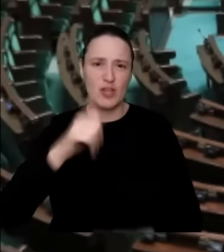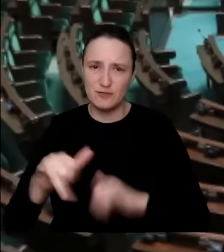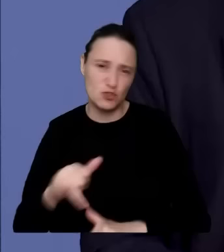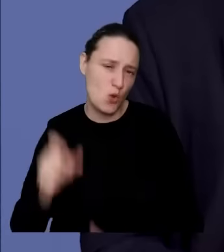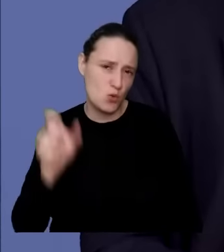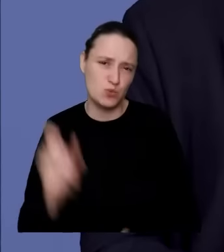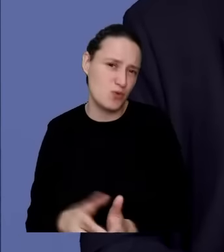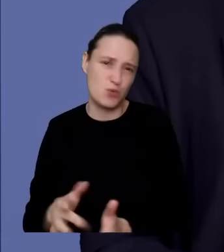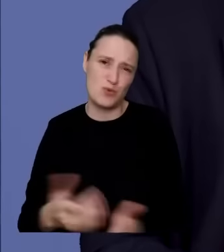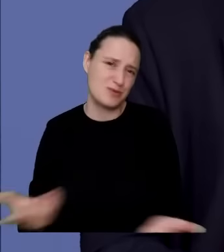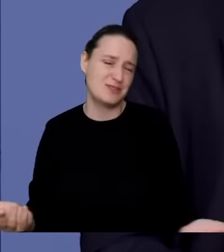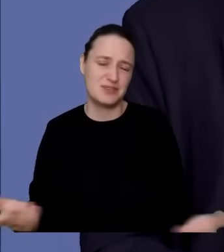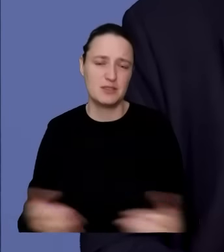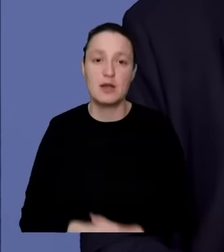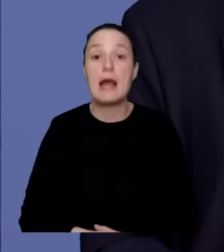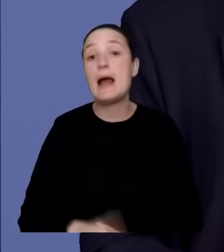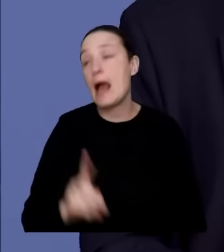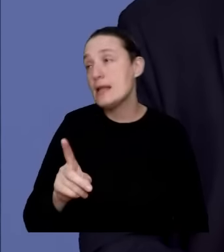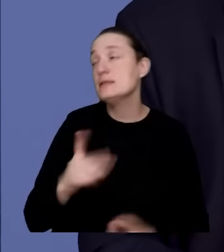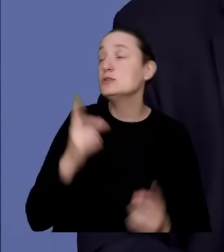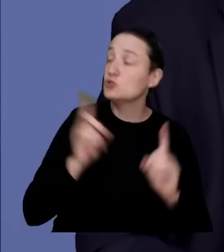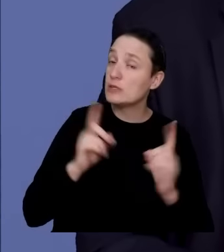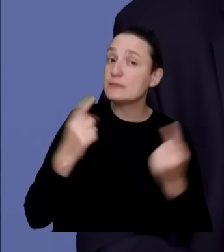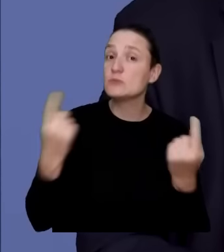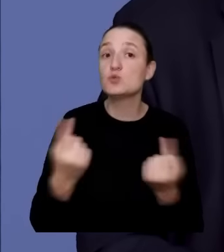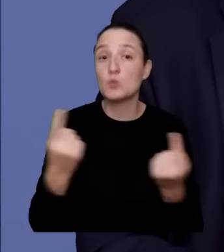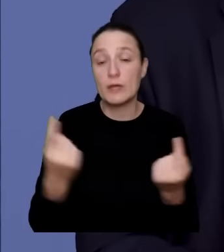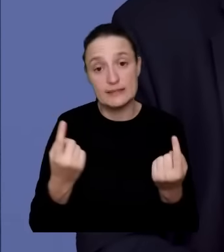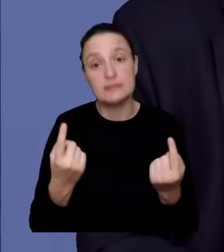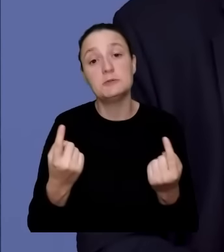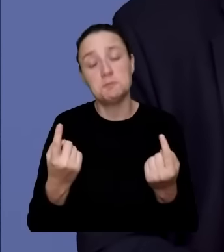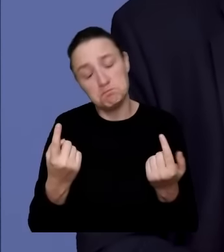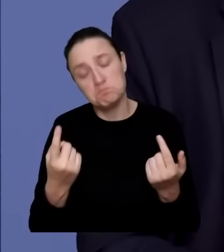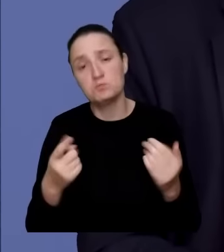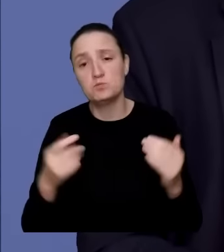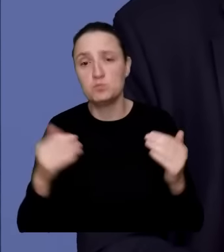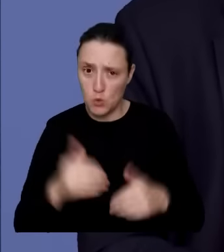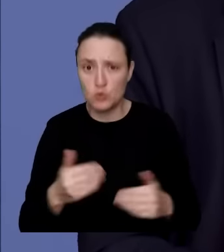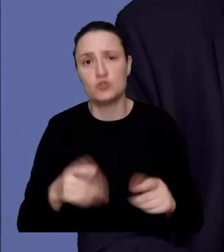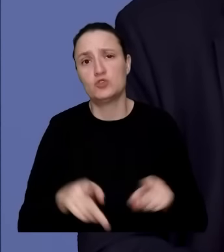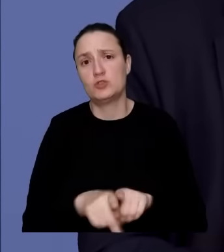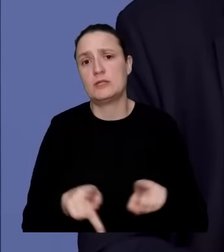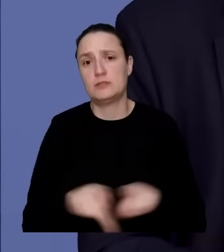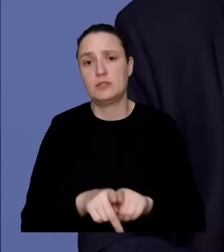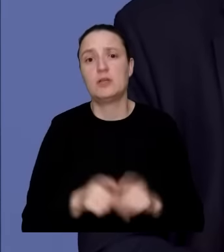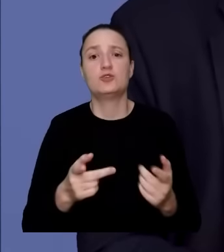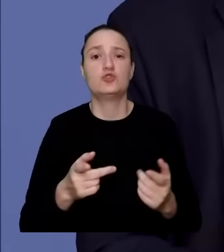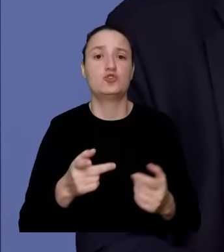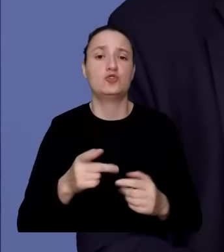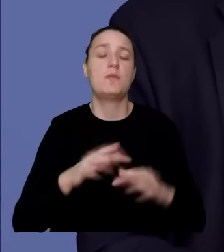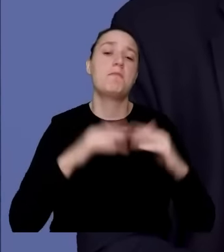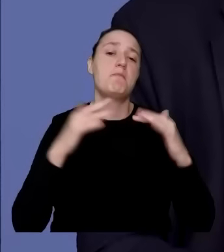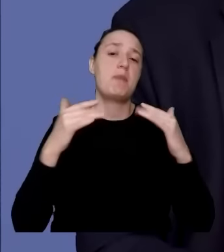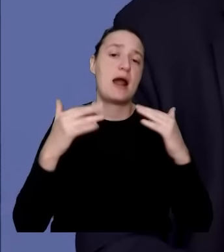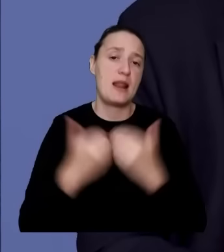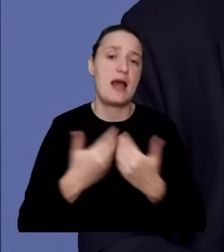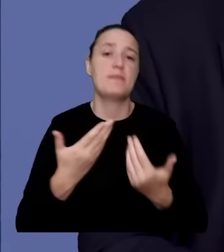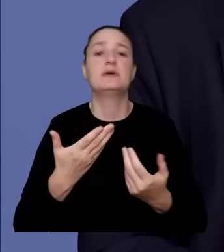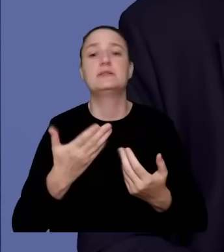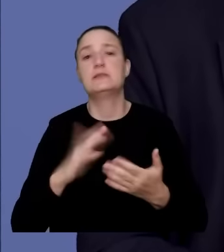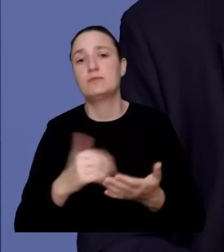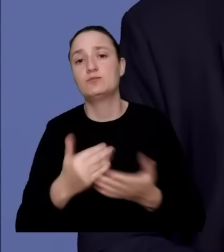ale ale w niektórych sytuacjach też będzie się można odnieść i do woli parlamentu czy też narodu jak chociażby w